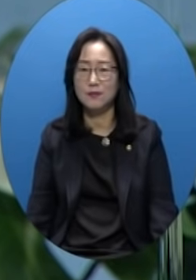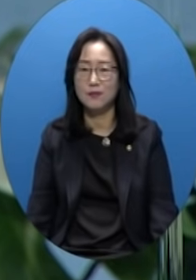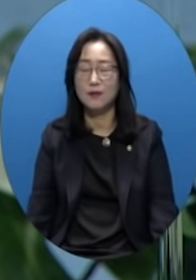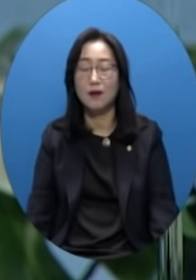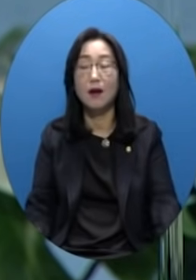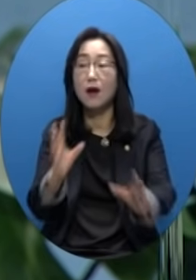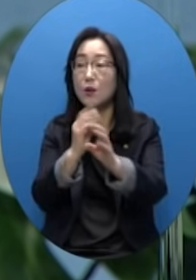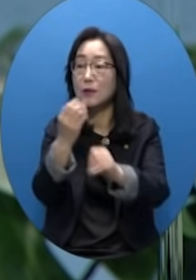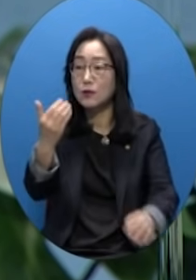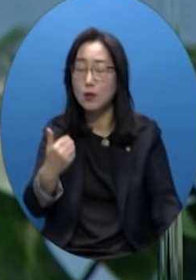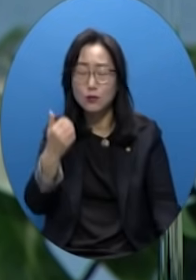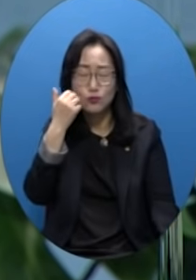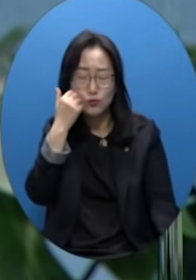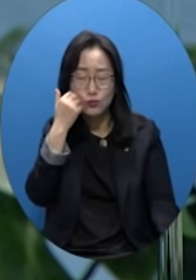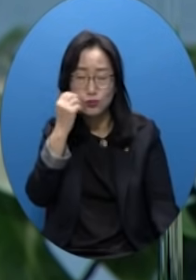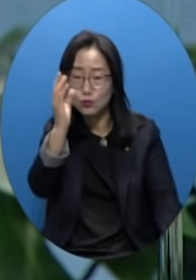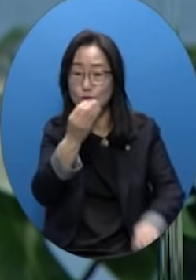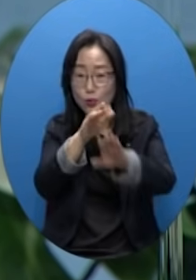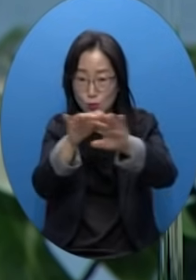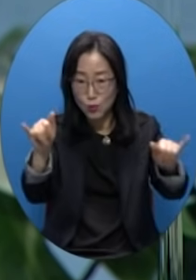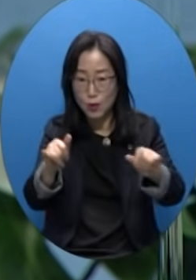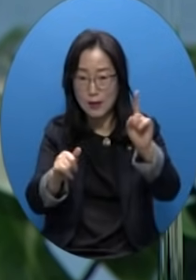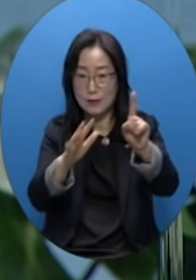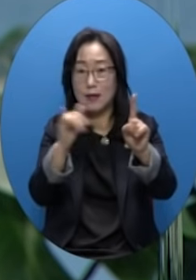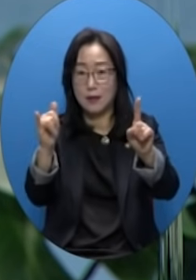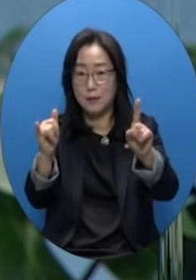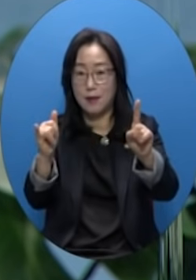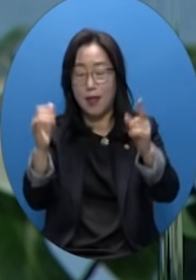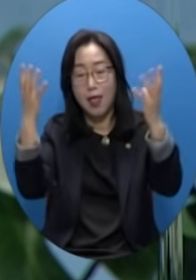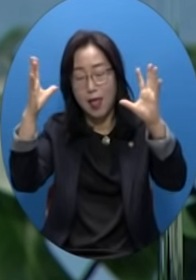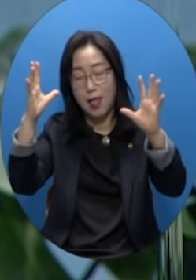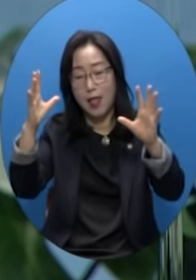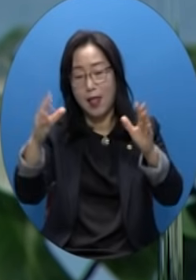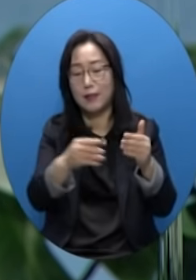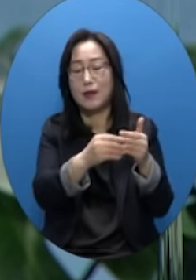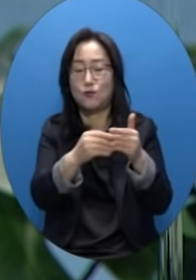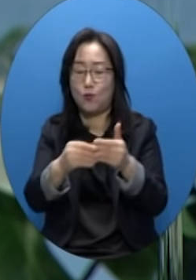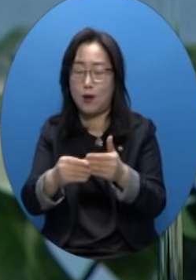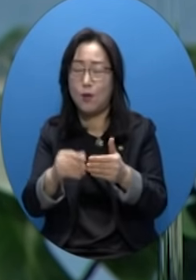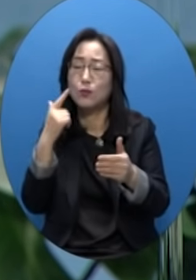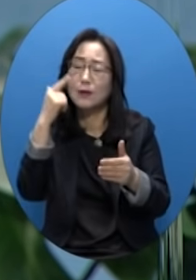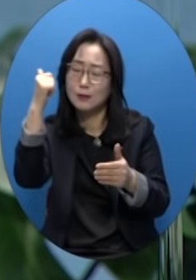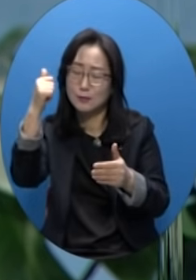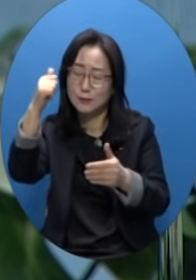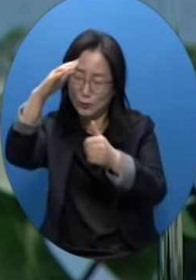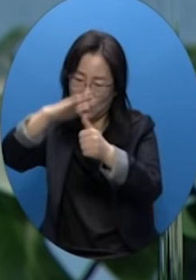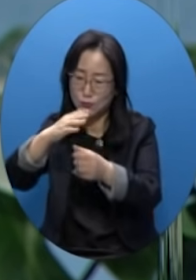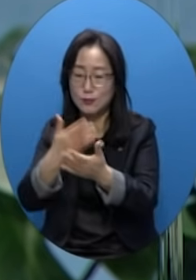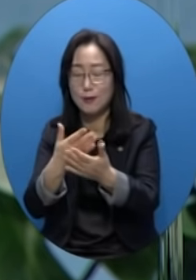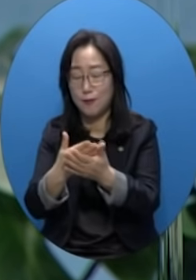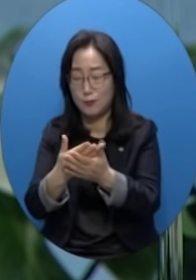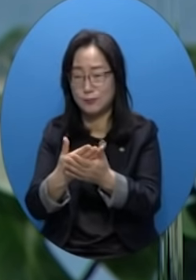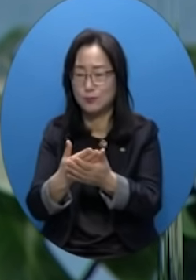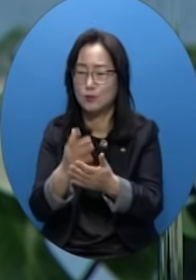얼마 전에 저에게 손님 한분이 알이 될 것을 기도를 봤는데 목사님